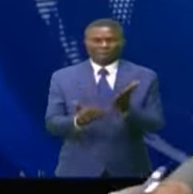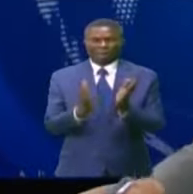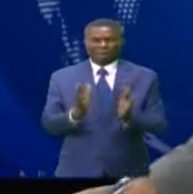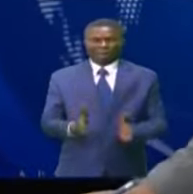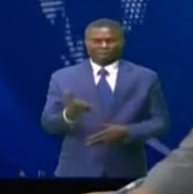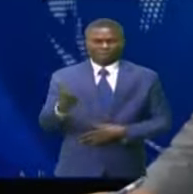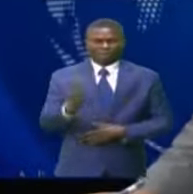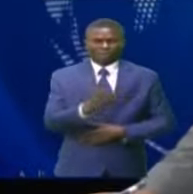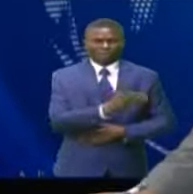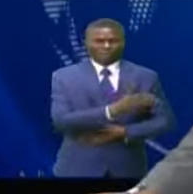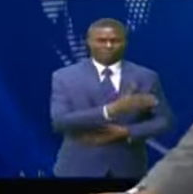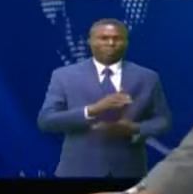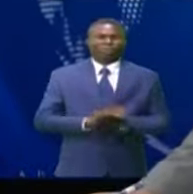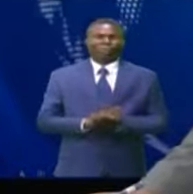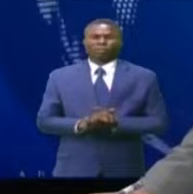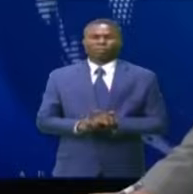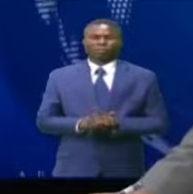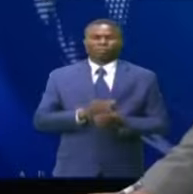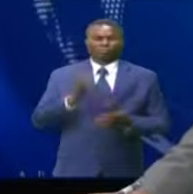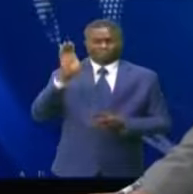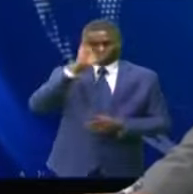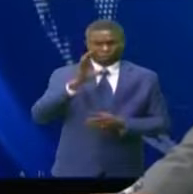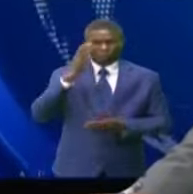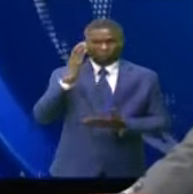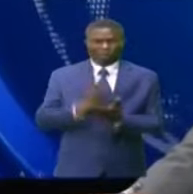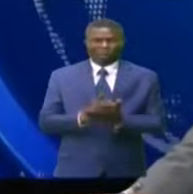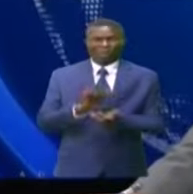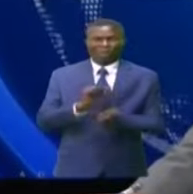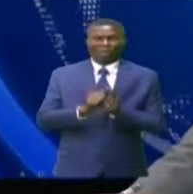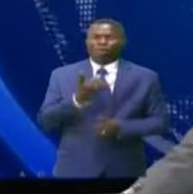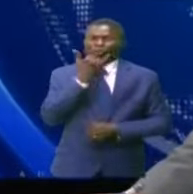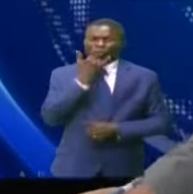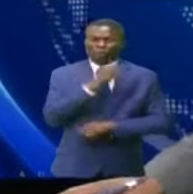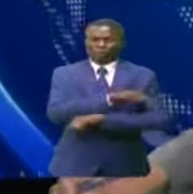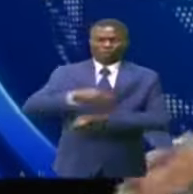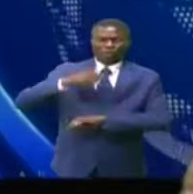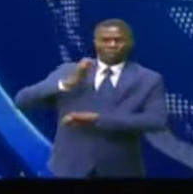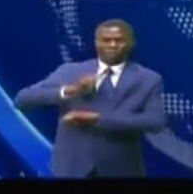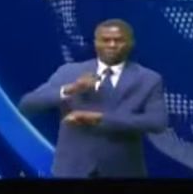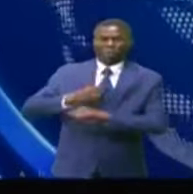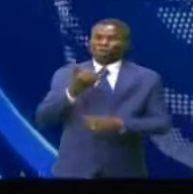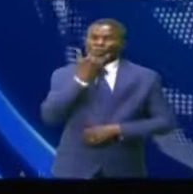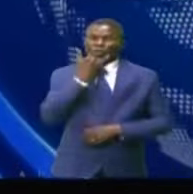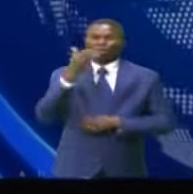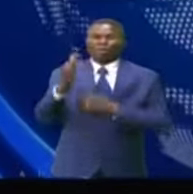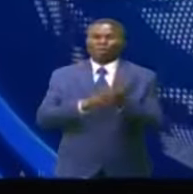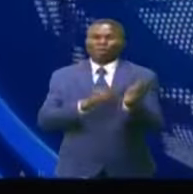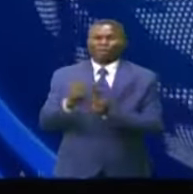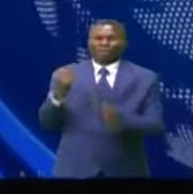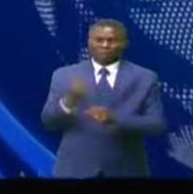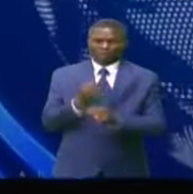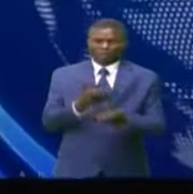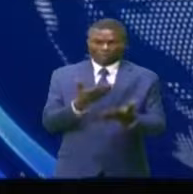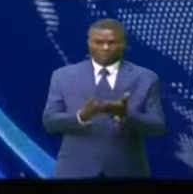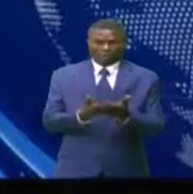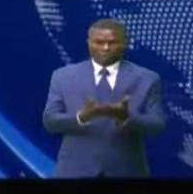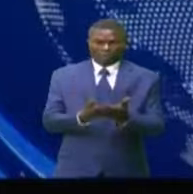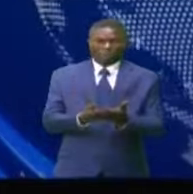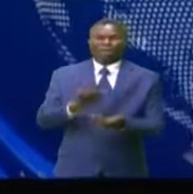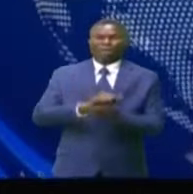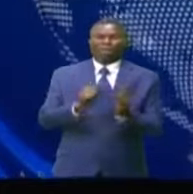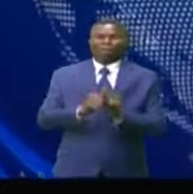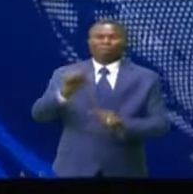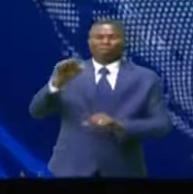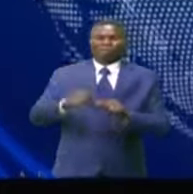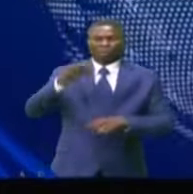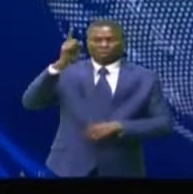Mwamba. Lutte contre les antivaleurs dans l'appareil judiciaire. L'impunité détruit le service. Des mots lâchés par le